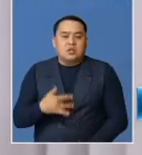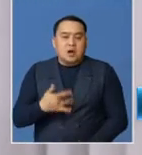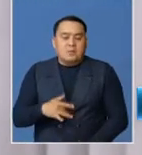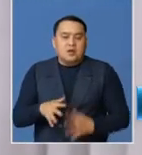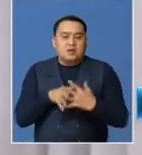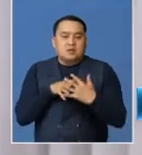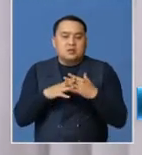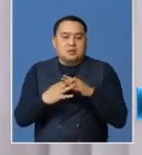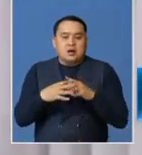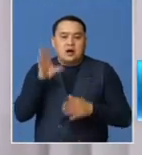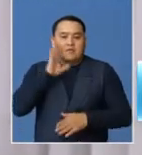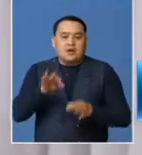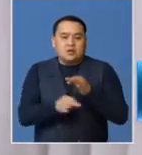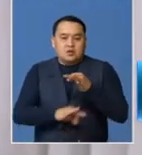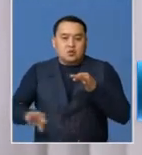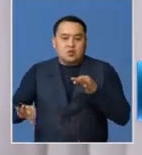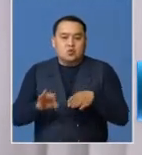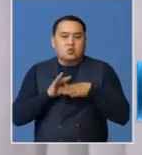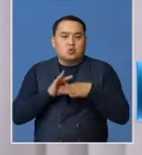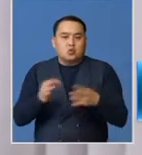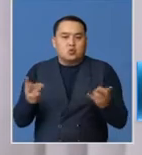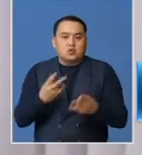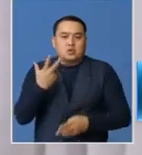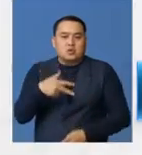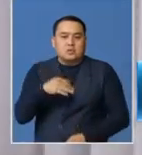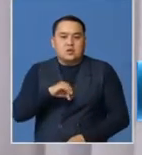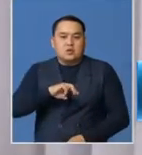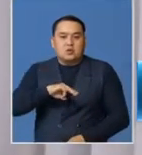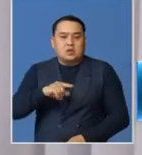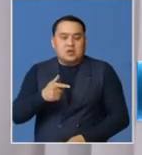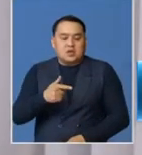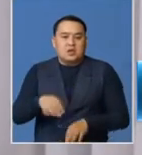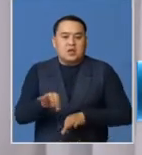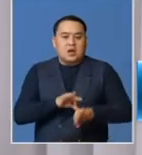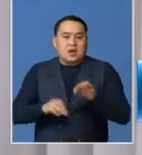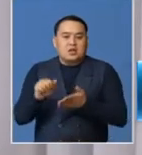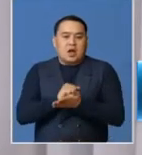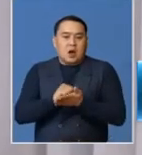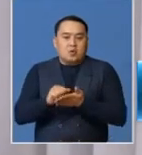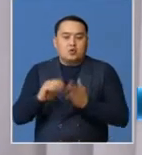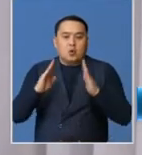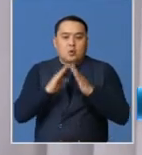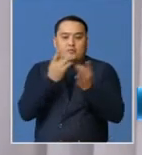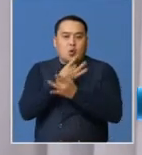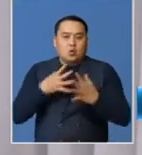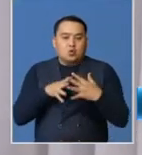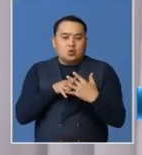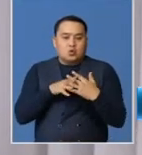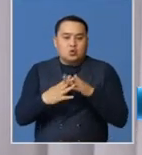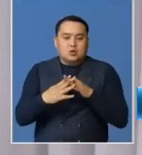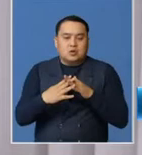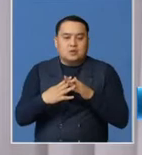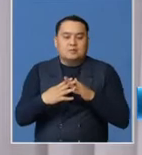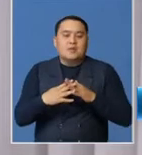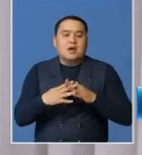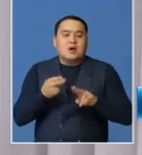Также в селе Жамбыл водопровод нужно провести. Прошу выделить 30 миллионов тенге на разработку ПСЗ для домов культуры в селах Сумбей и